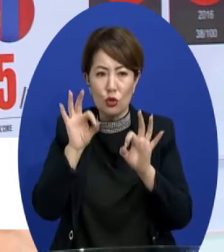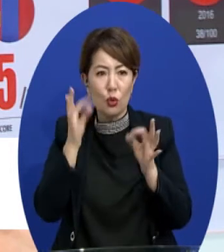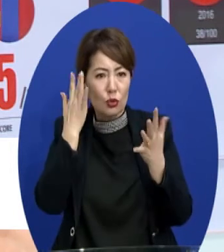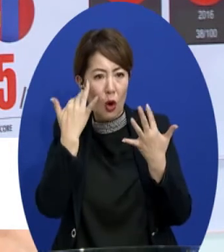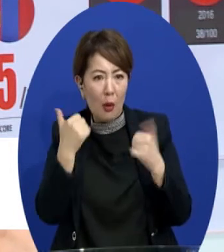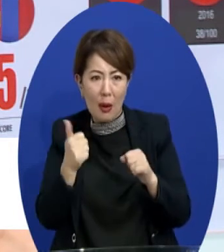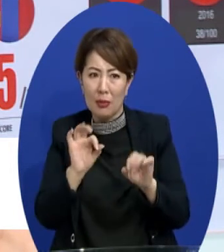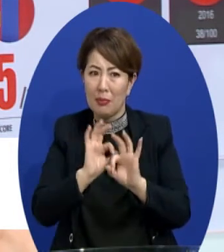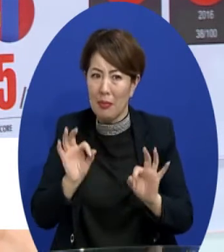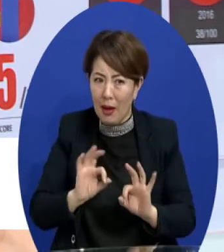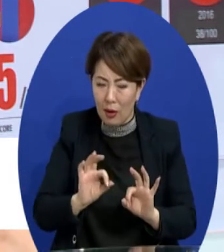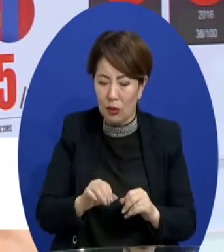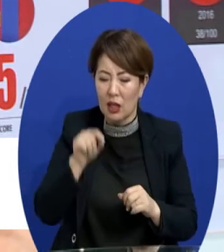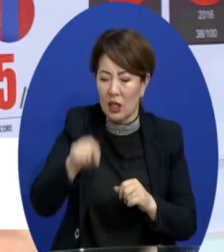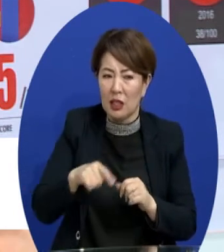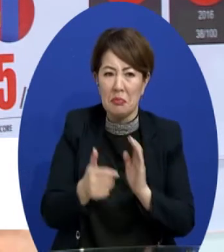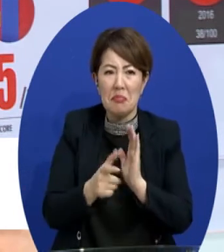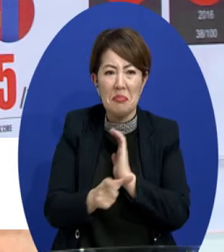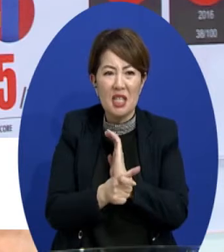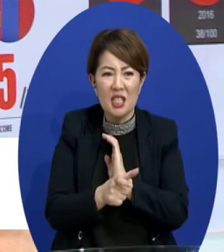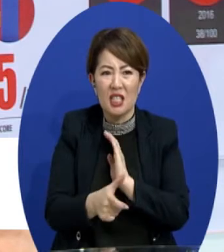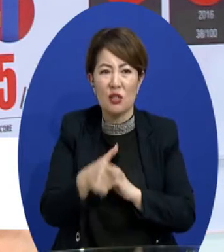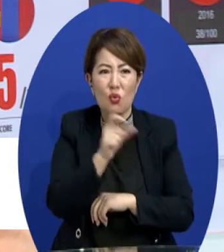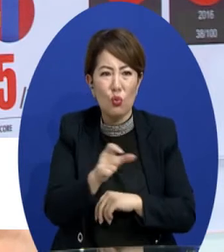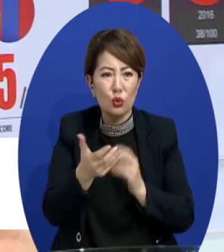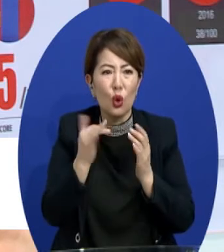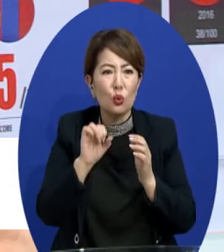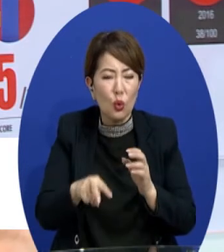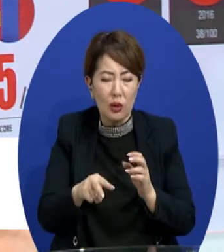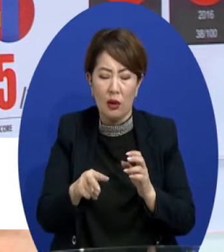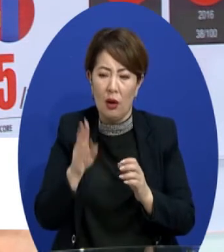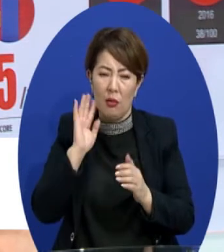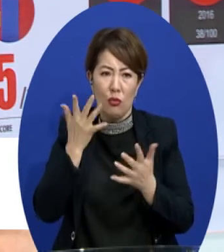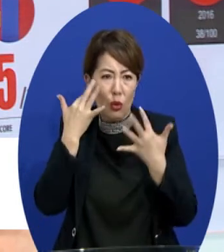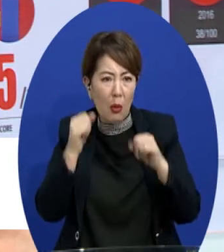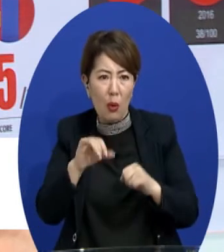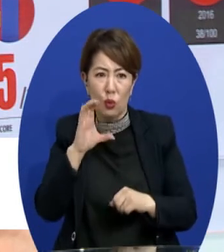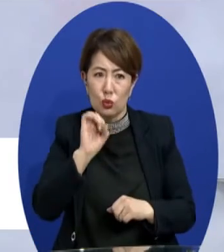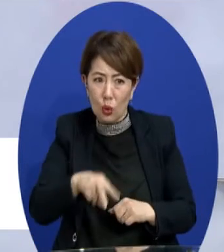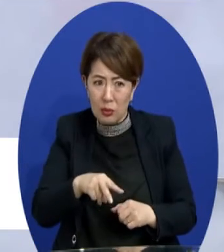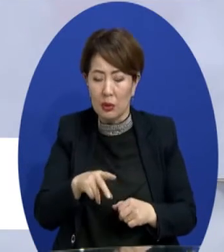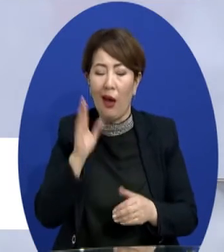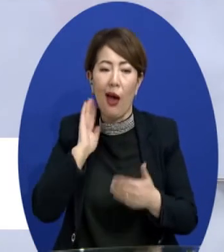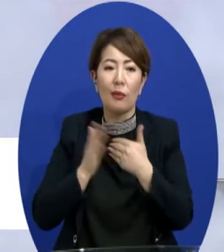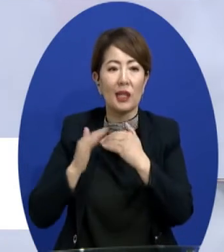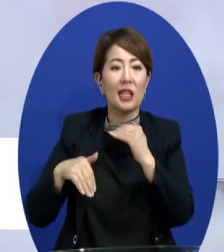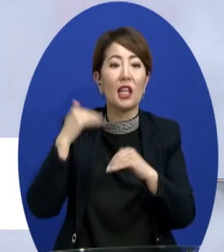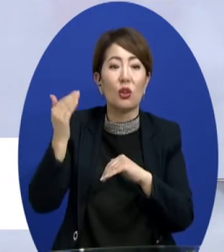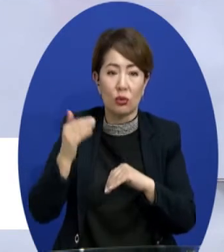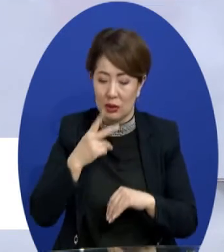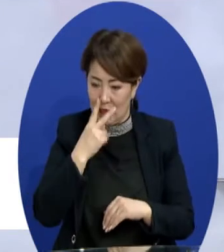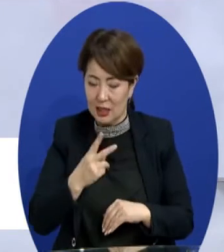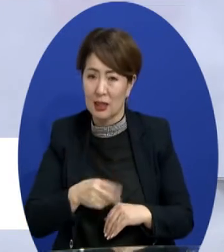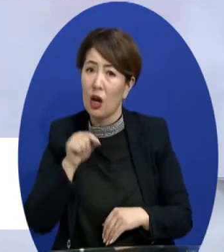хөрөнгө оруулалтын сул боловсон өвчнээ сул ийм улс орнуудад авилгал өндөртөө ийм дүр зураг харагдаж байна. Энэ жилийн